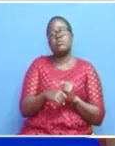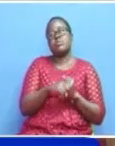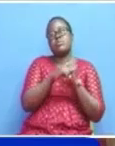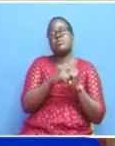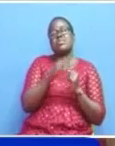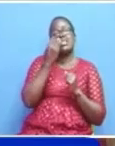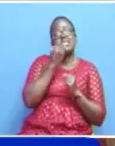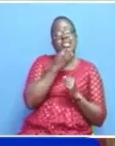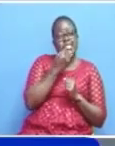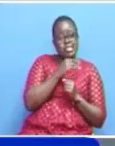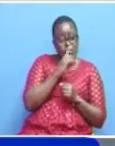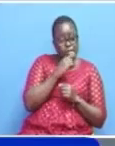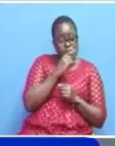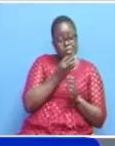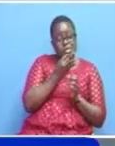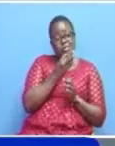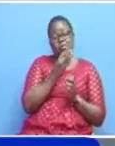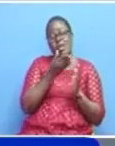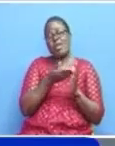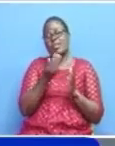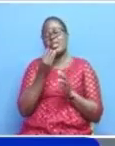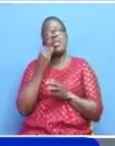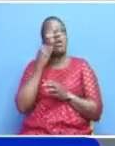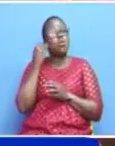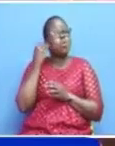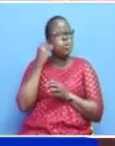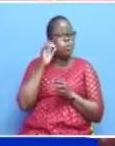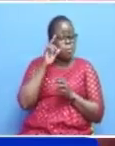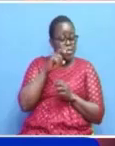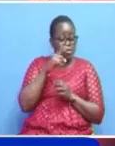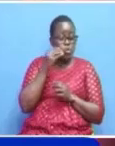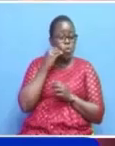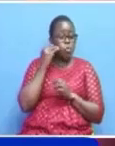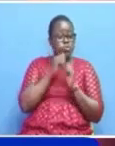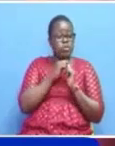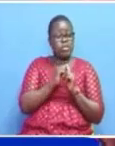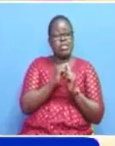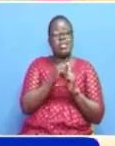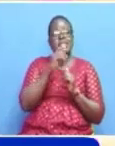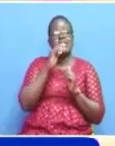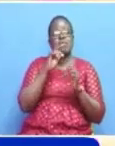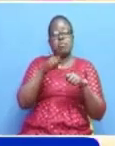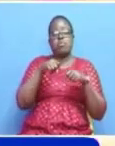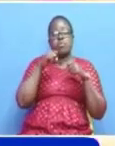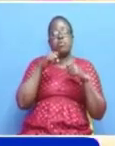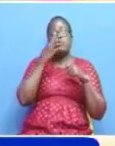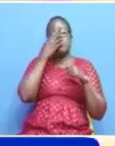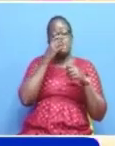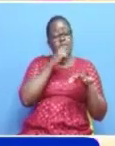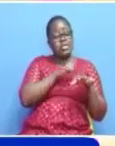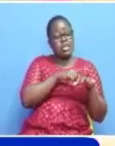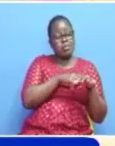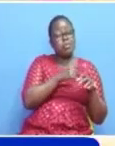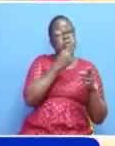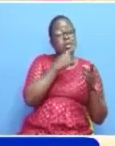Gachagua maitisi ya kanaethe waga Gachagua nukuinuka ile kuinuka na munene wake President William Ruto. But when the moment comes